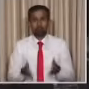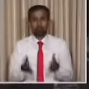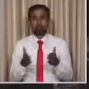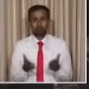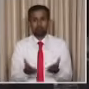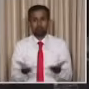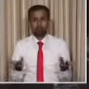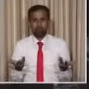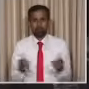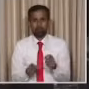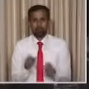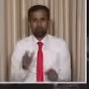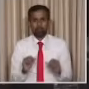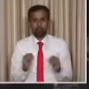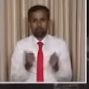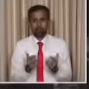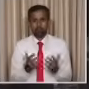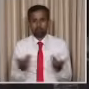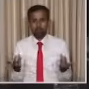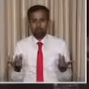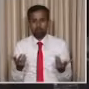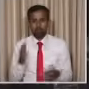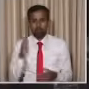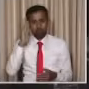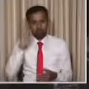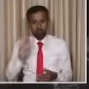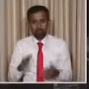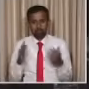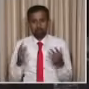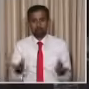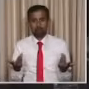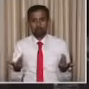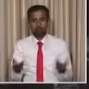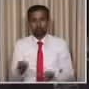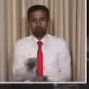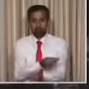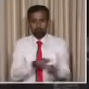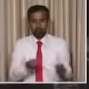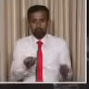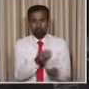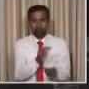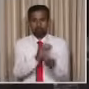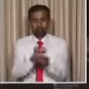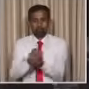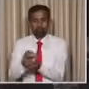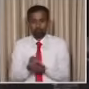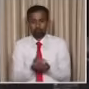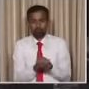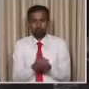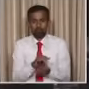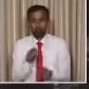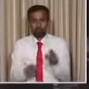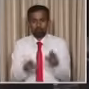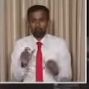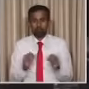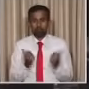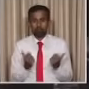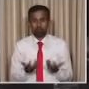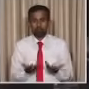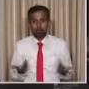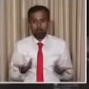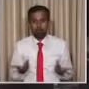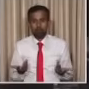මිරිහාන හන්දිය ජනතාවට ජීවත් වෙන්න බෑ. එතන පදිංචිත් නෑ. හැබැයි ඒ වටේ පිටේ ආරක්ෂාව දාලා ප්‍රදේශවාසීන්ට ජීවත් වෙන්න බැරි